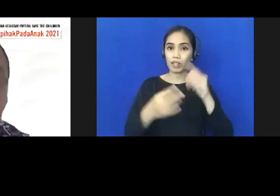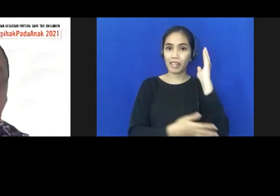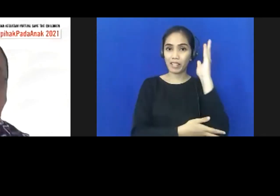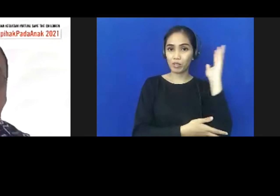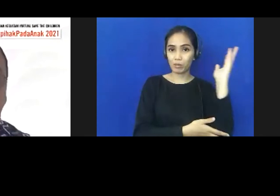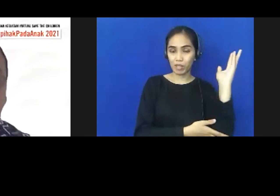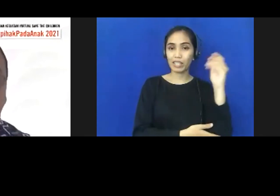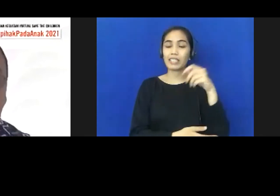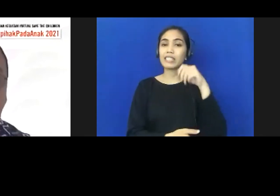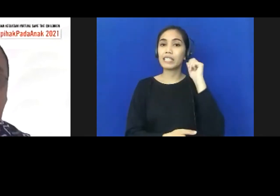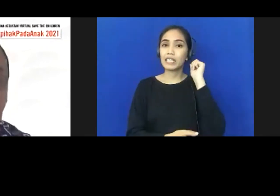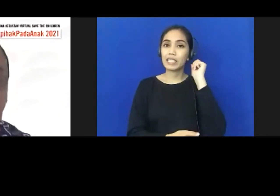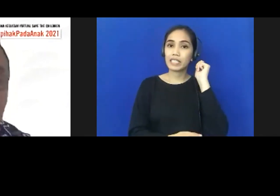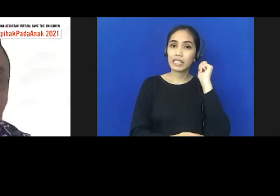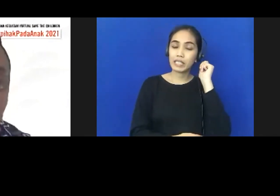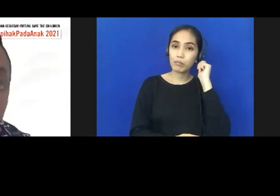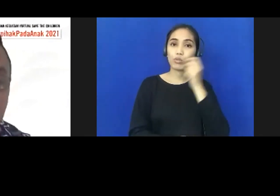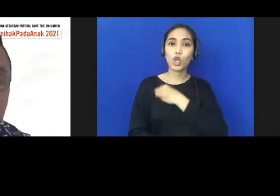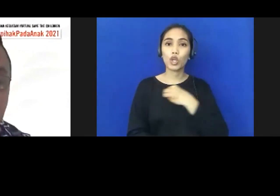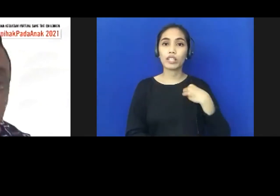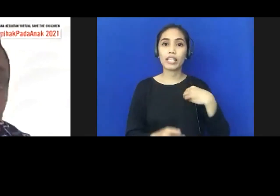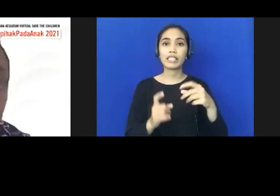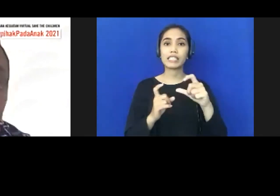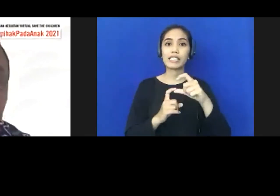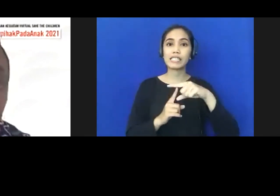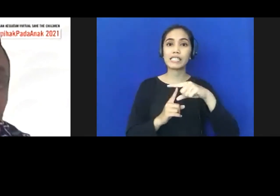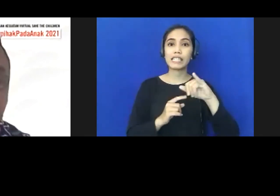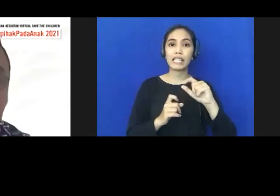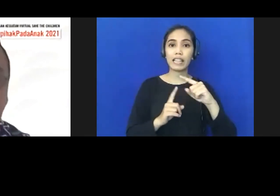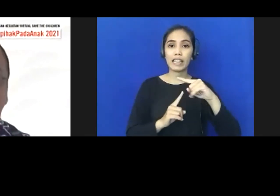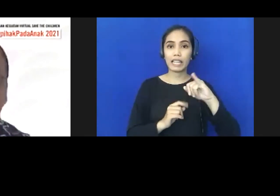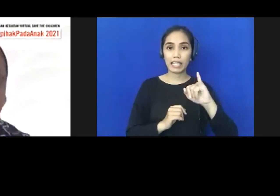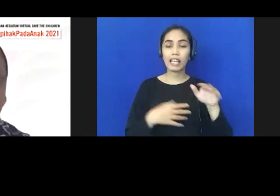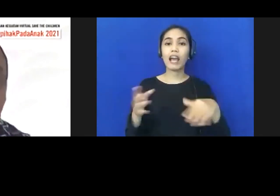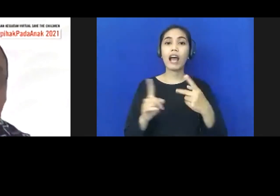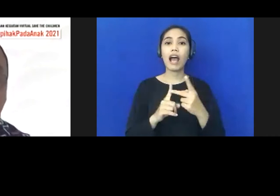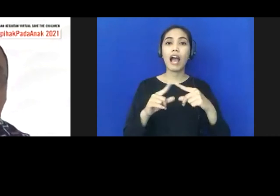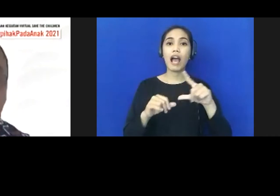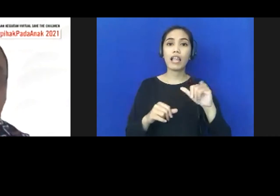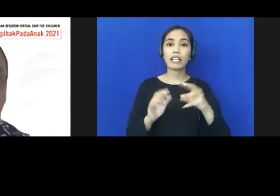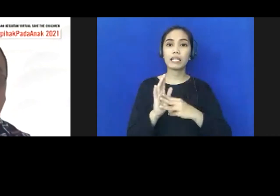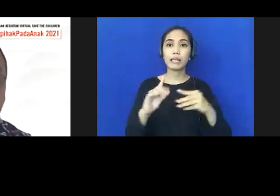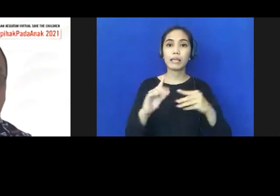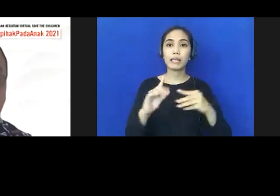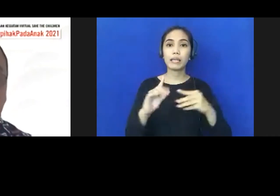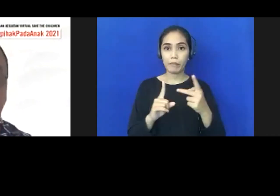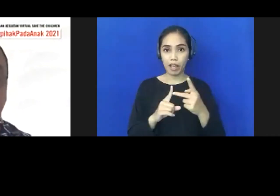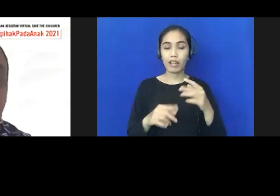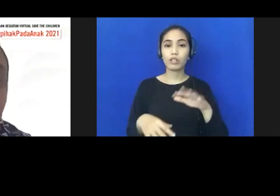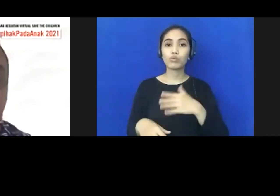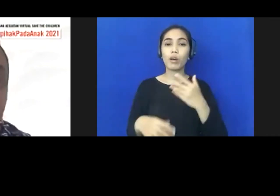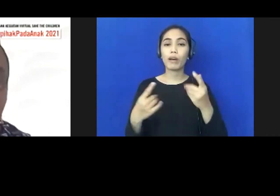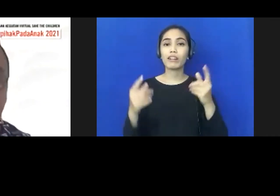Siti Halimah dari Direktorat Kesehatan Jiwa dan Nafsa Kementerian Kesehatan Republik Indonesia, dan juga dengan